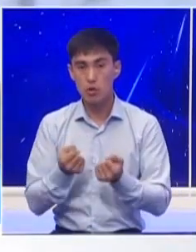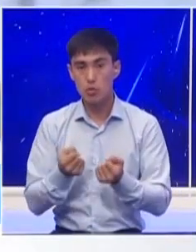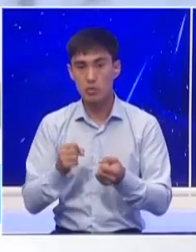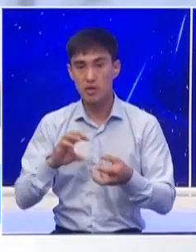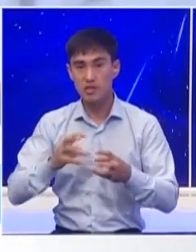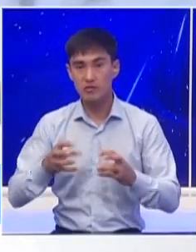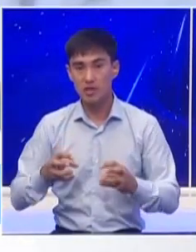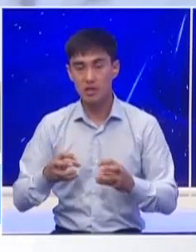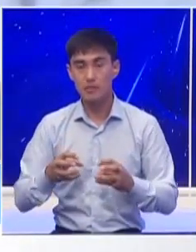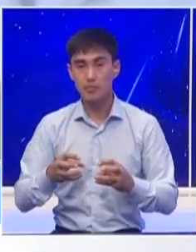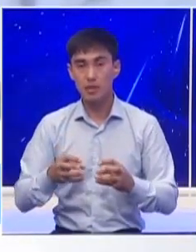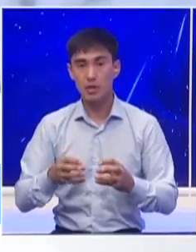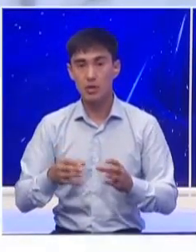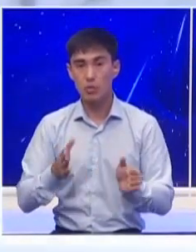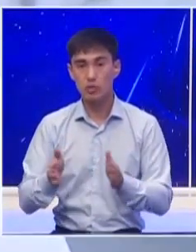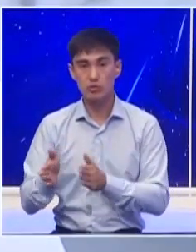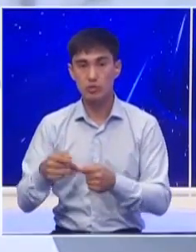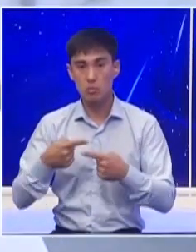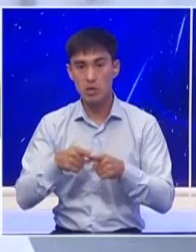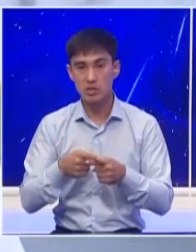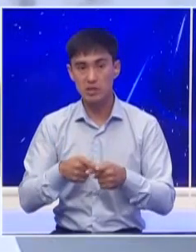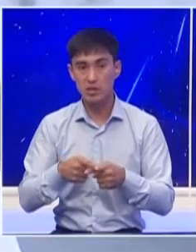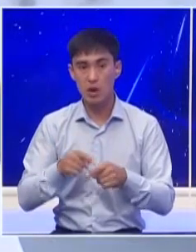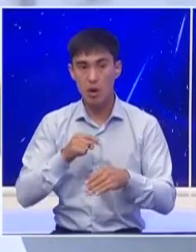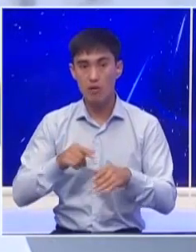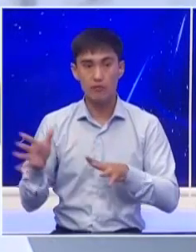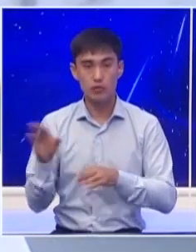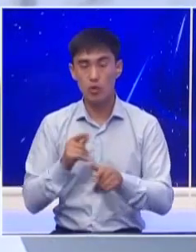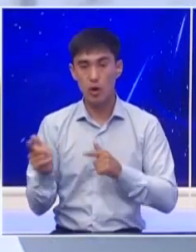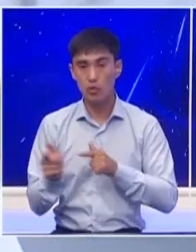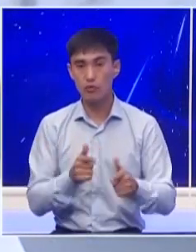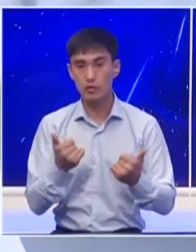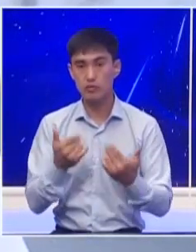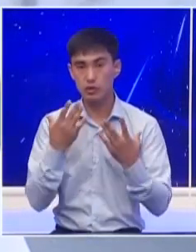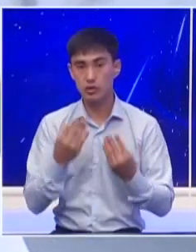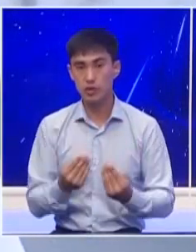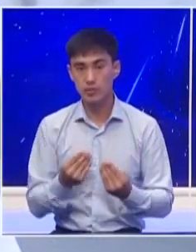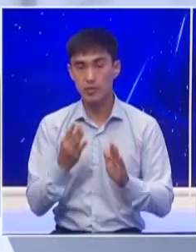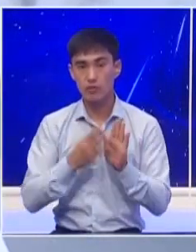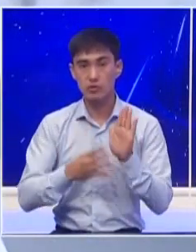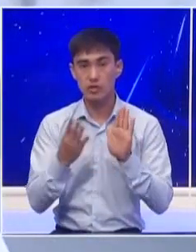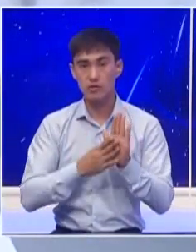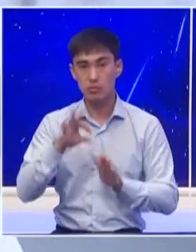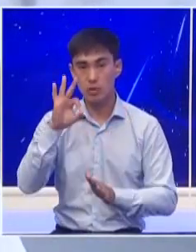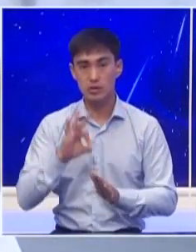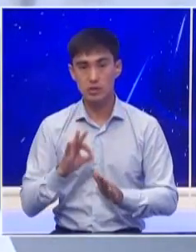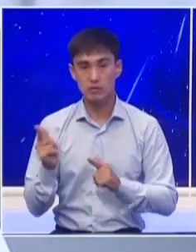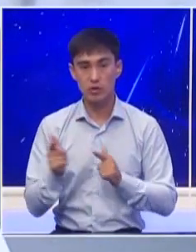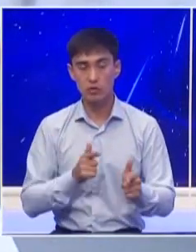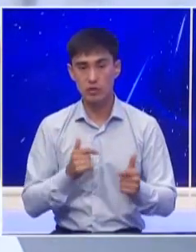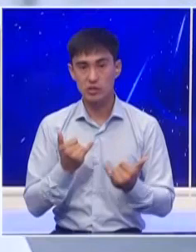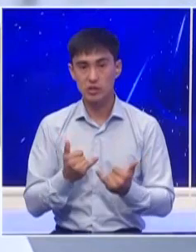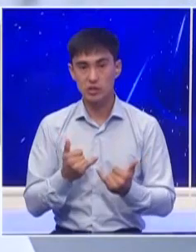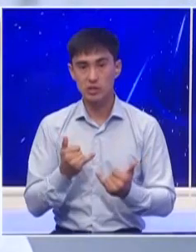свеклы буртоукладочные машины, когатное поле – все готово на сегодняшний день. Уже 99% все готово. Сейчас